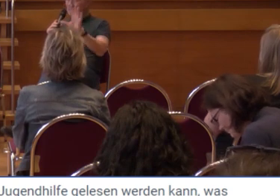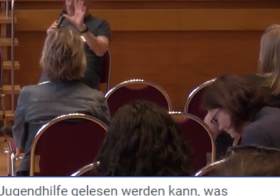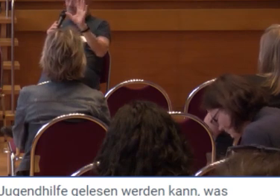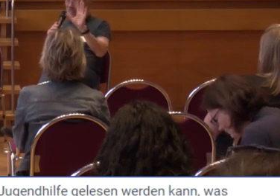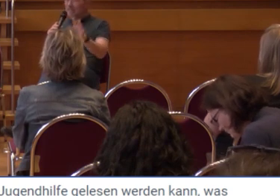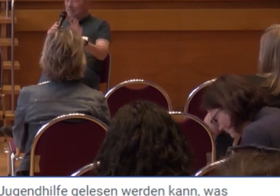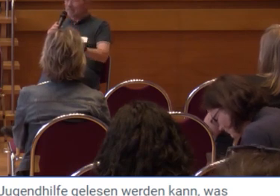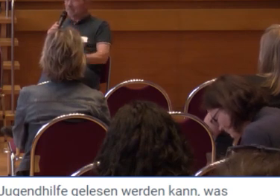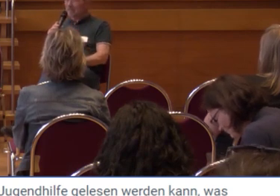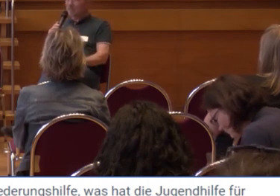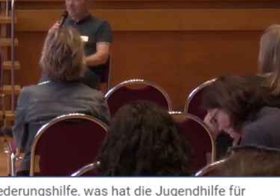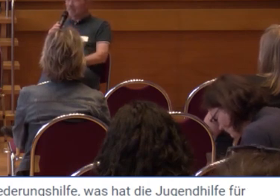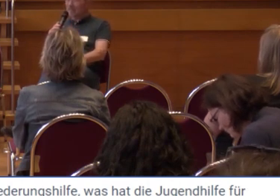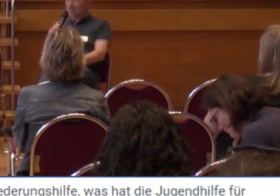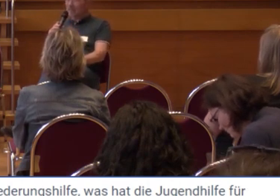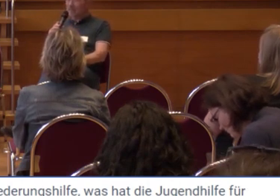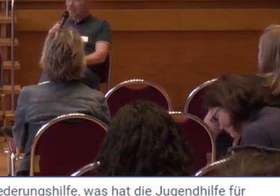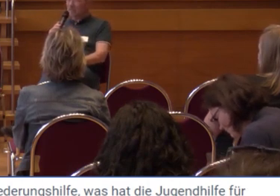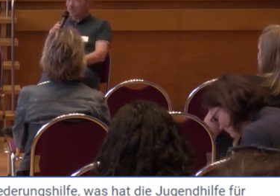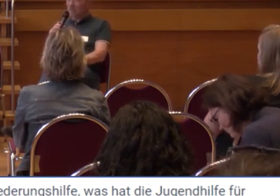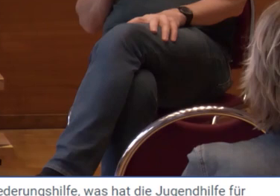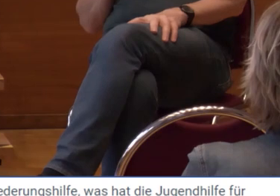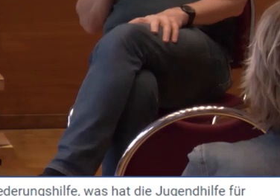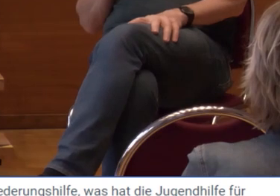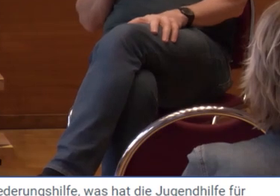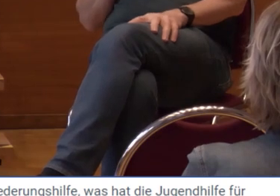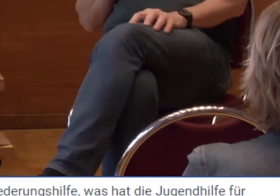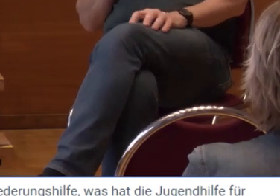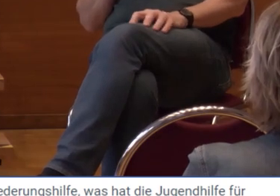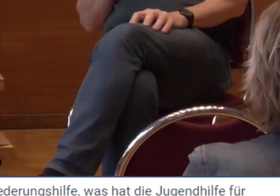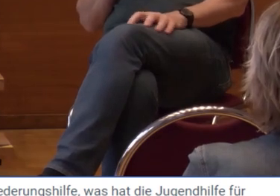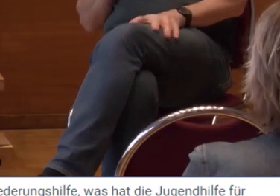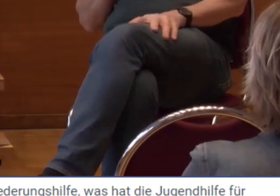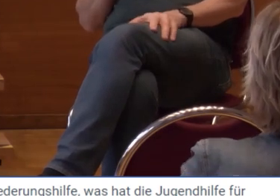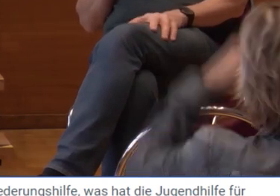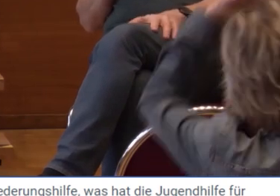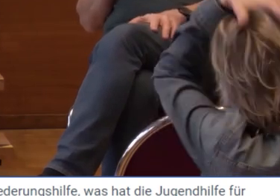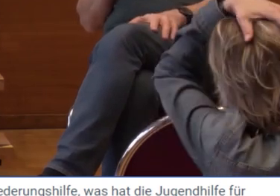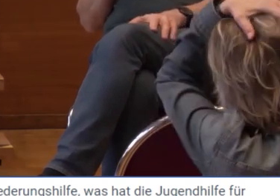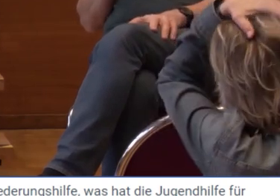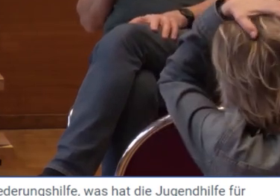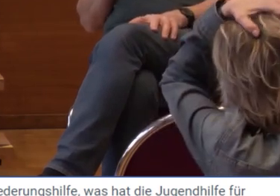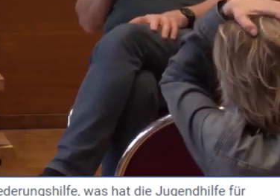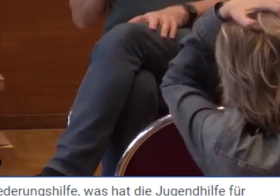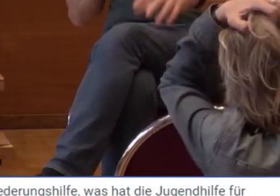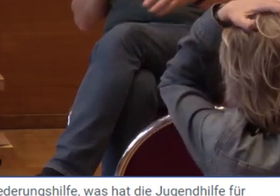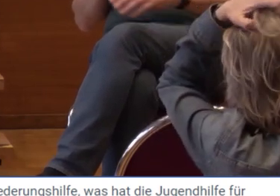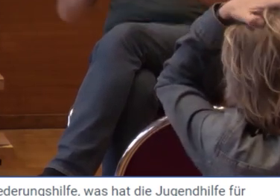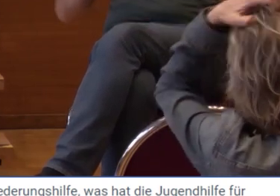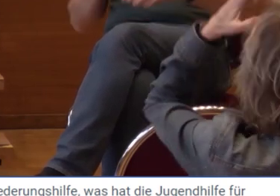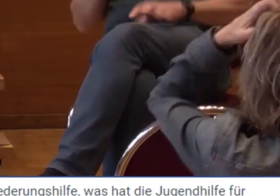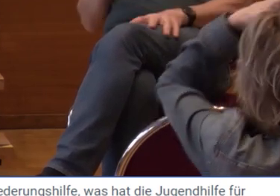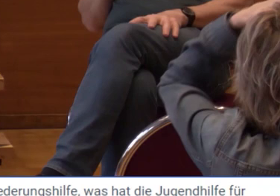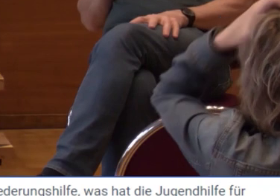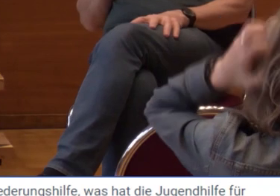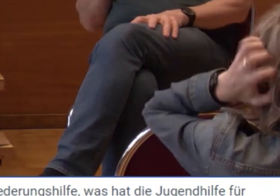also die rechtlichen Themen der leistungsabgrenzung und Zuständigkeit haben uns sehr beschäftigt da haben wir Lösungen dafür gefunden die am Schluss